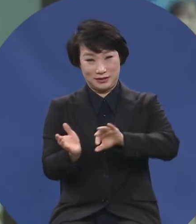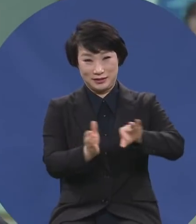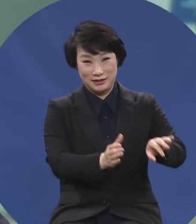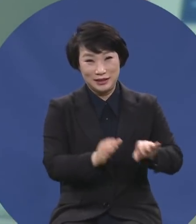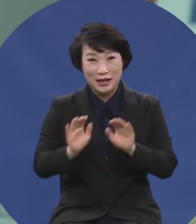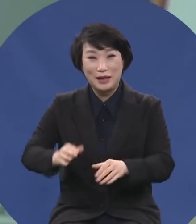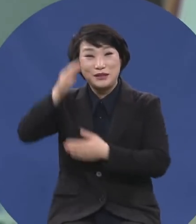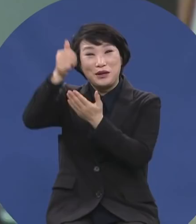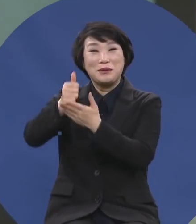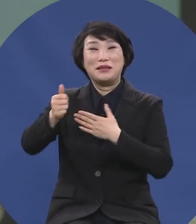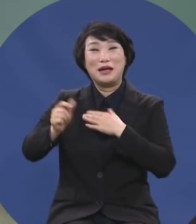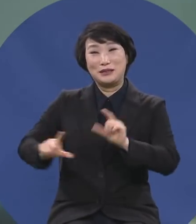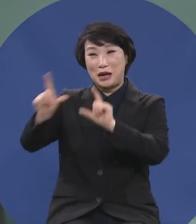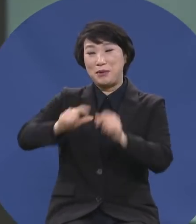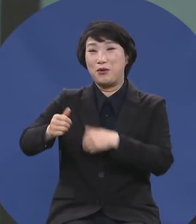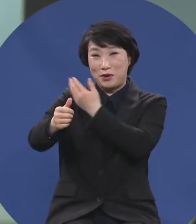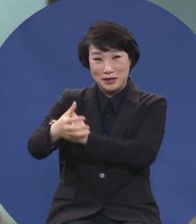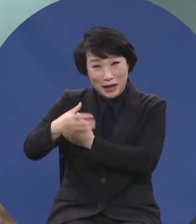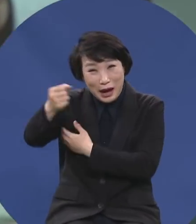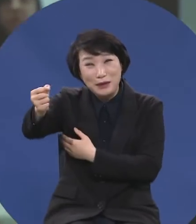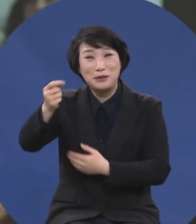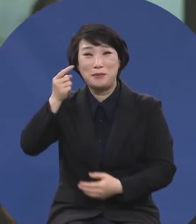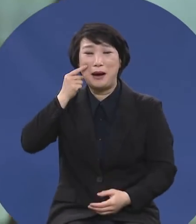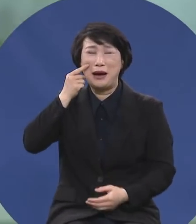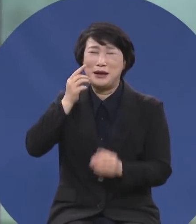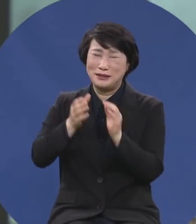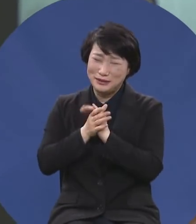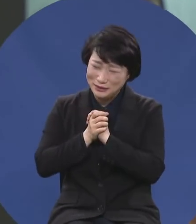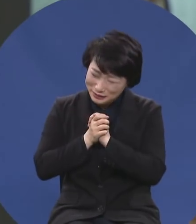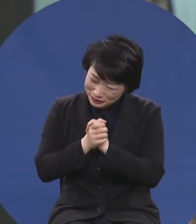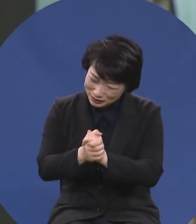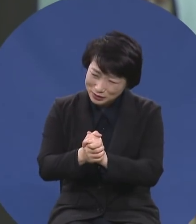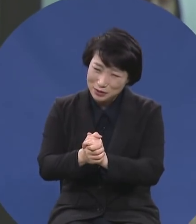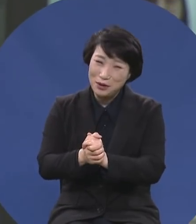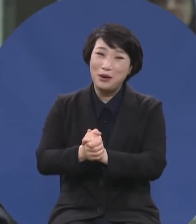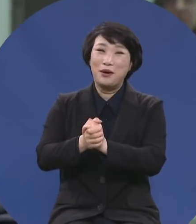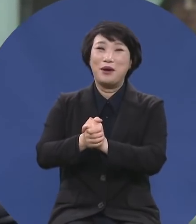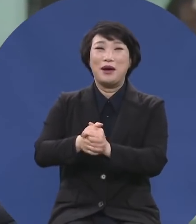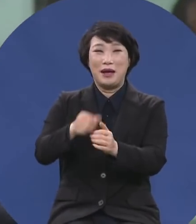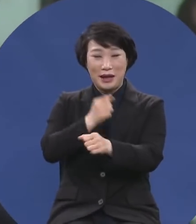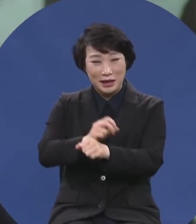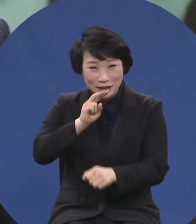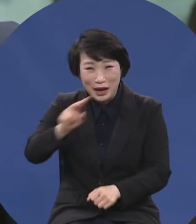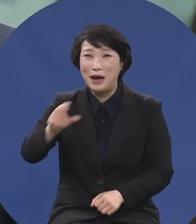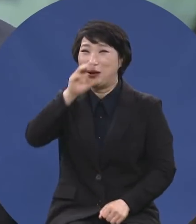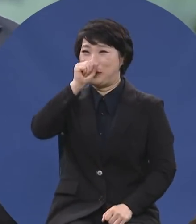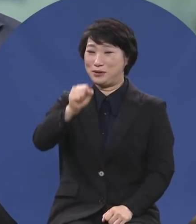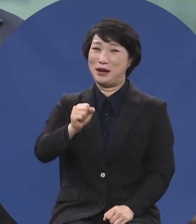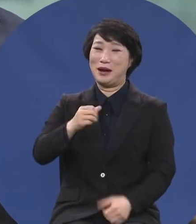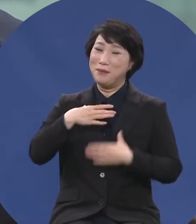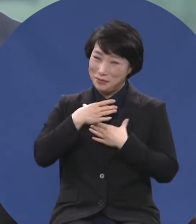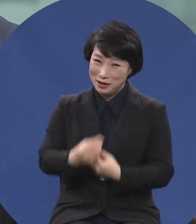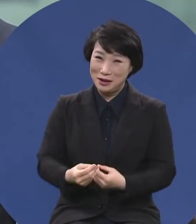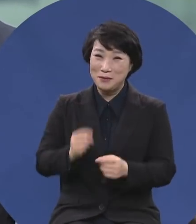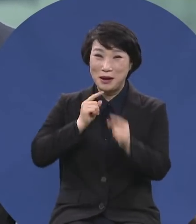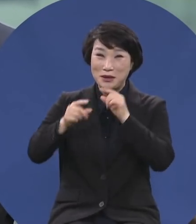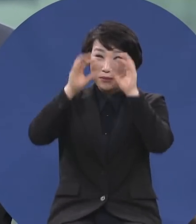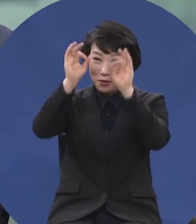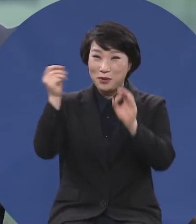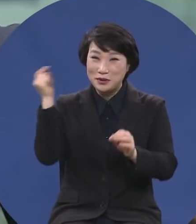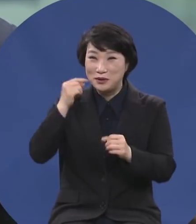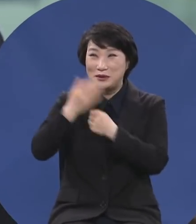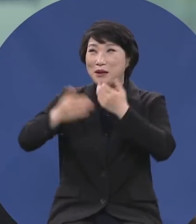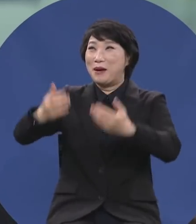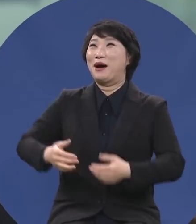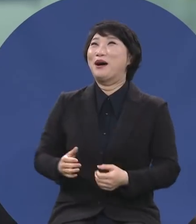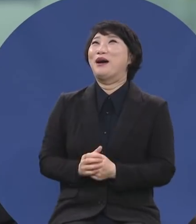성령이 삶의 주권을 가진 자는 기도가 해야 좋아. 말씀도 근해받는 것이